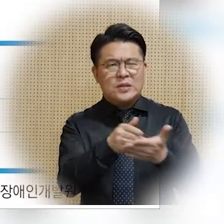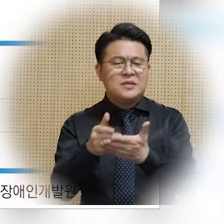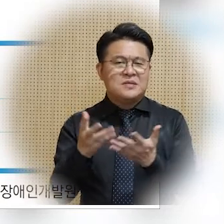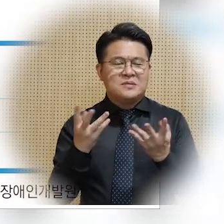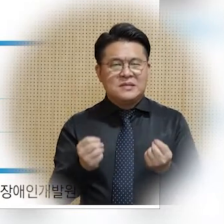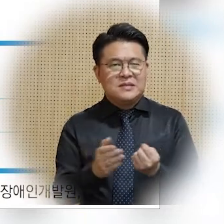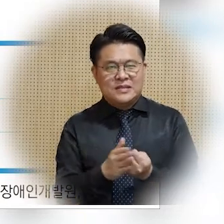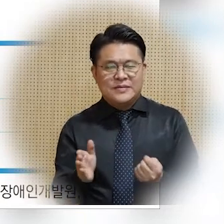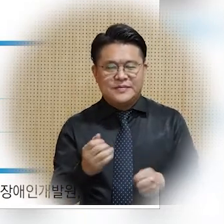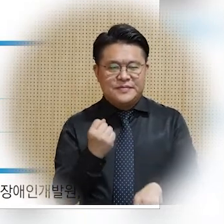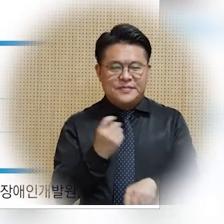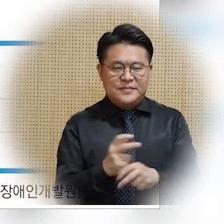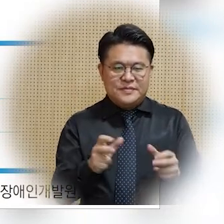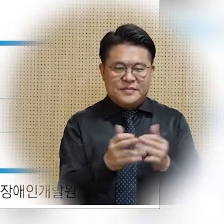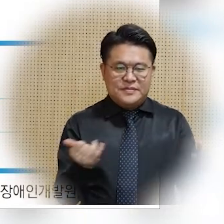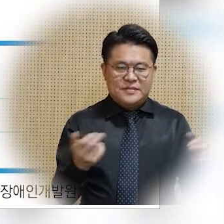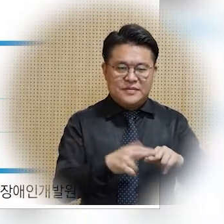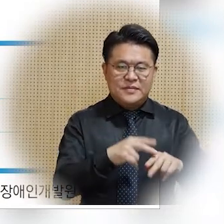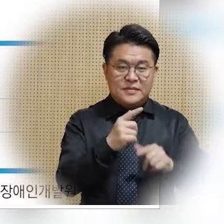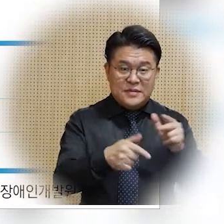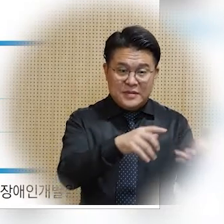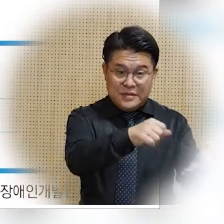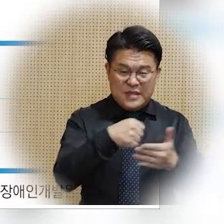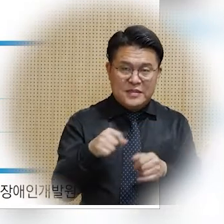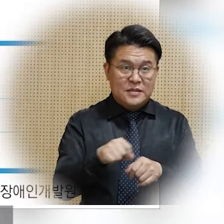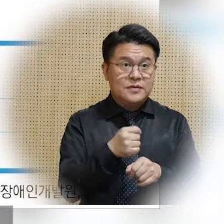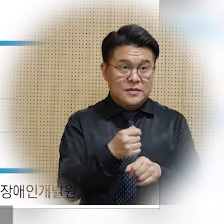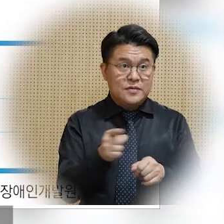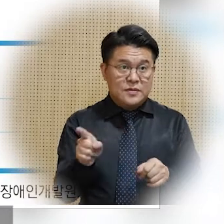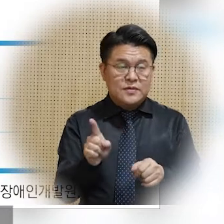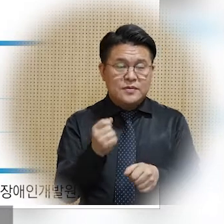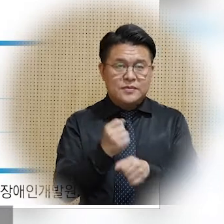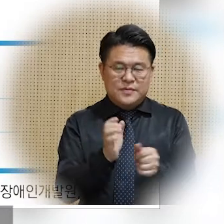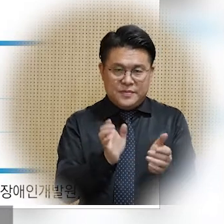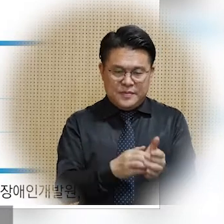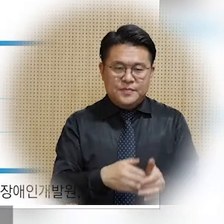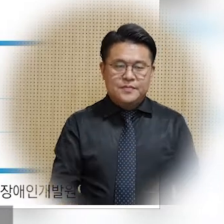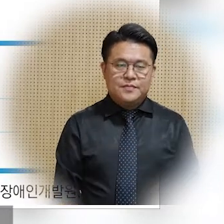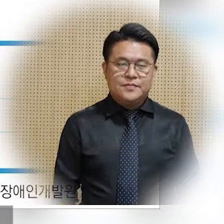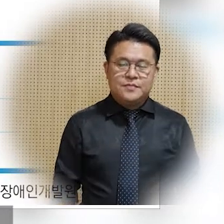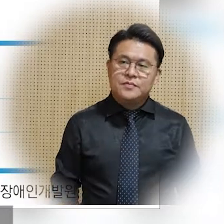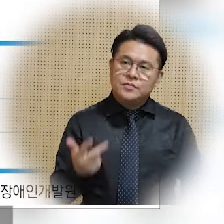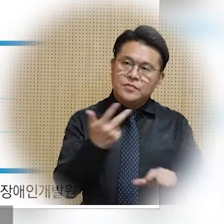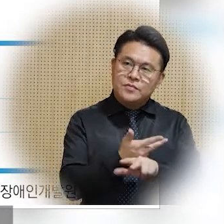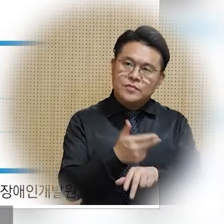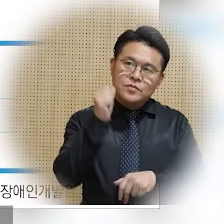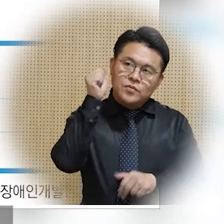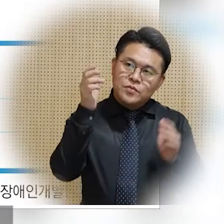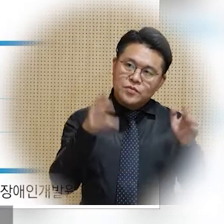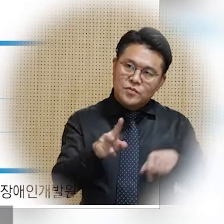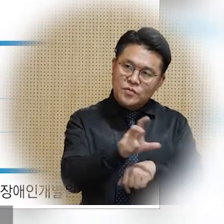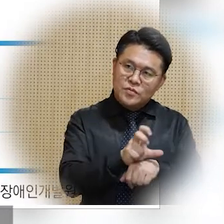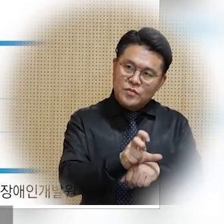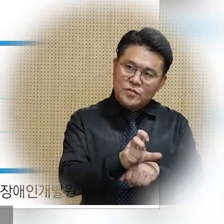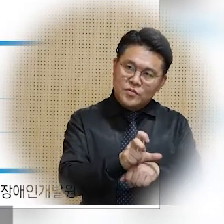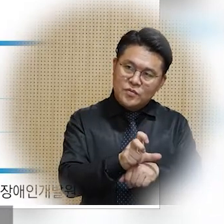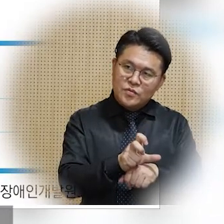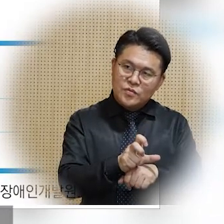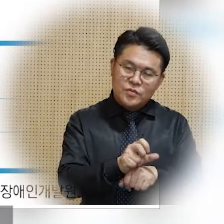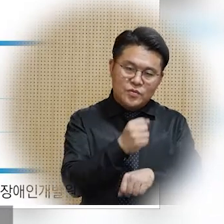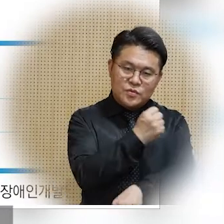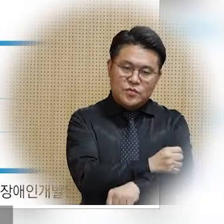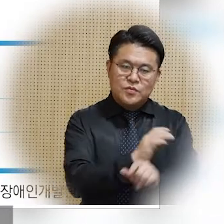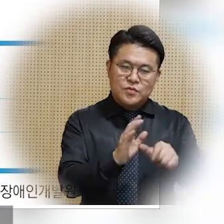사업에도 가져와서 특화로 이제 만든 거라고 보시면 될 것 같고요. 주에 5일간 25시간씩 근무를 했을 때 이제